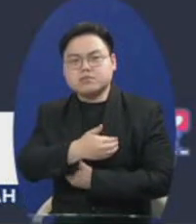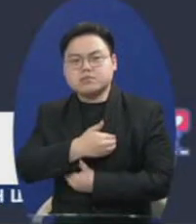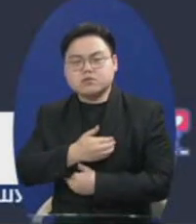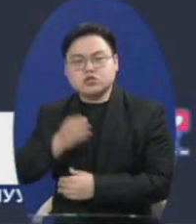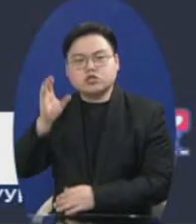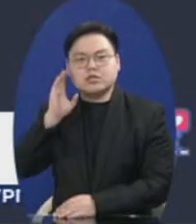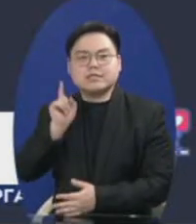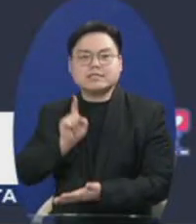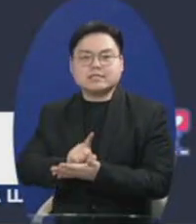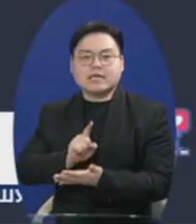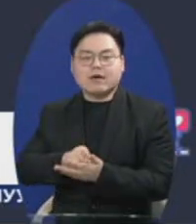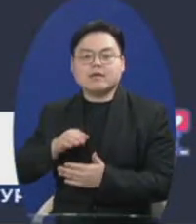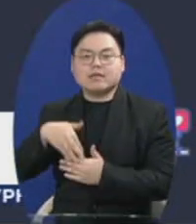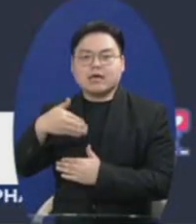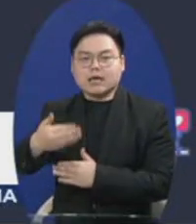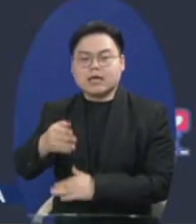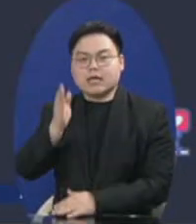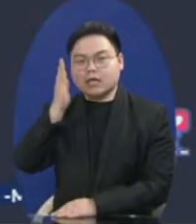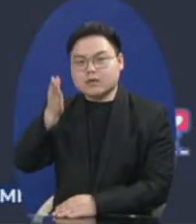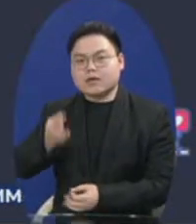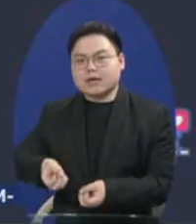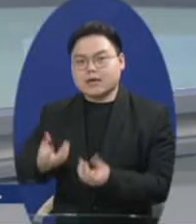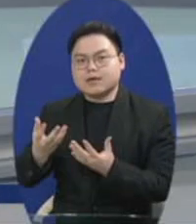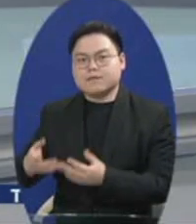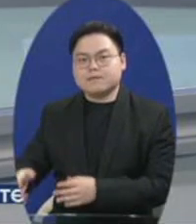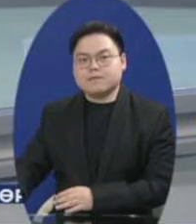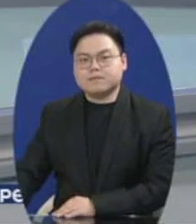саналыг сонсно гэсэн байр суурьтай. Улсын хурлын